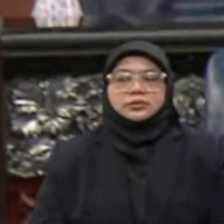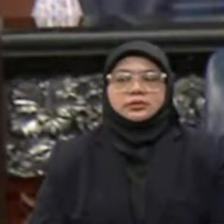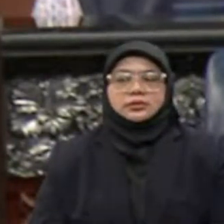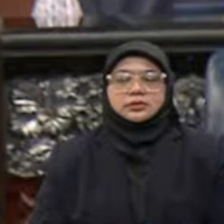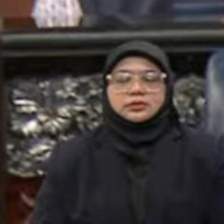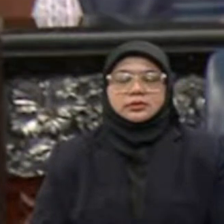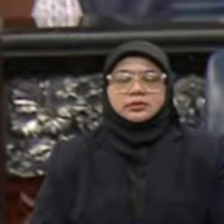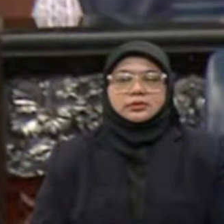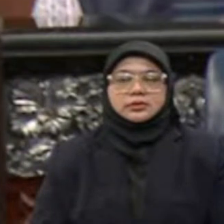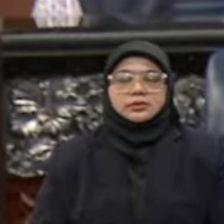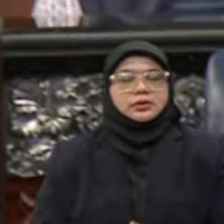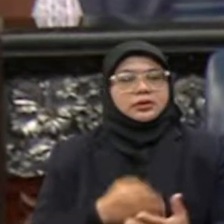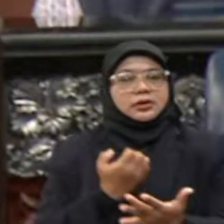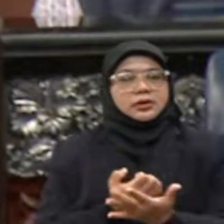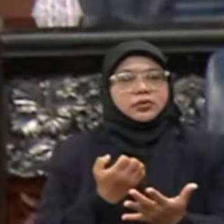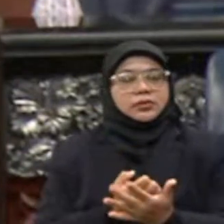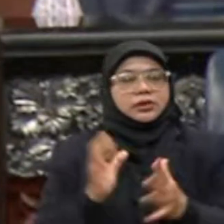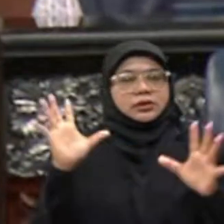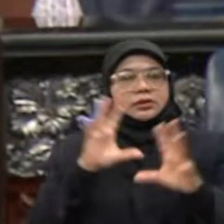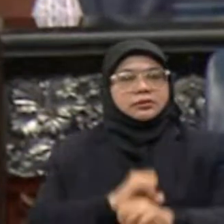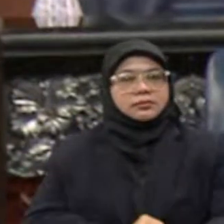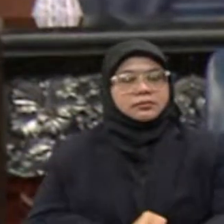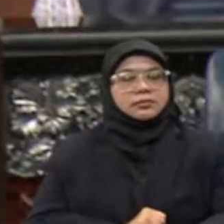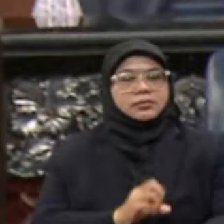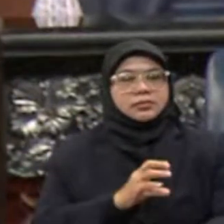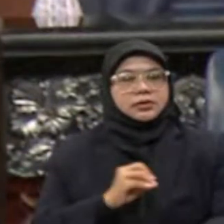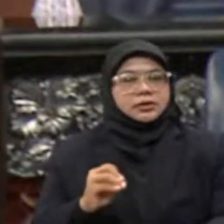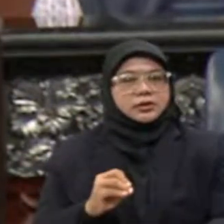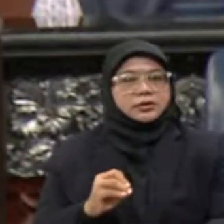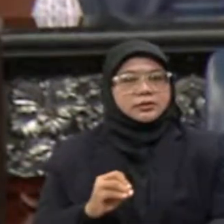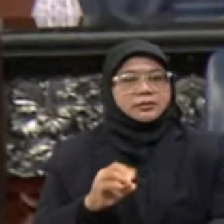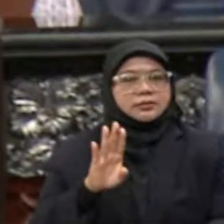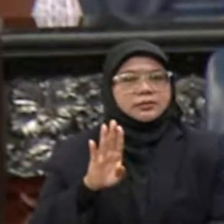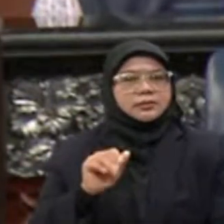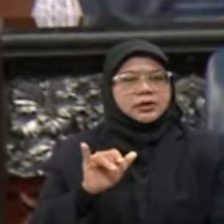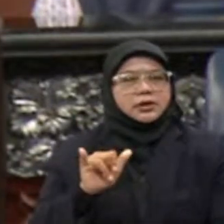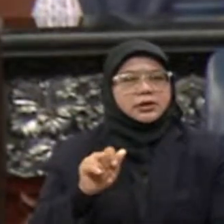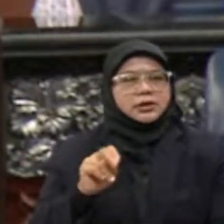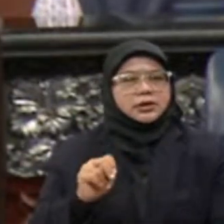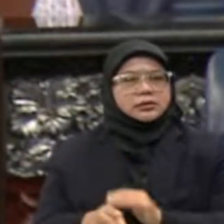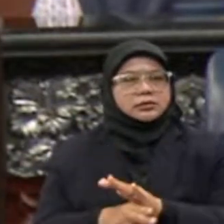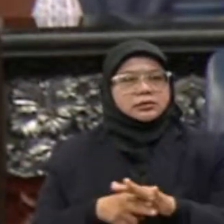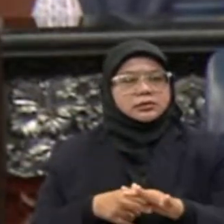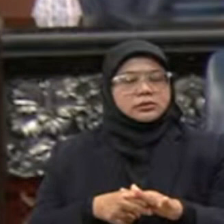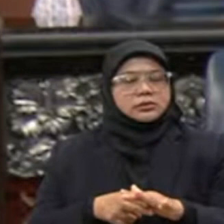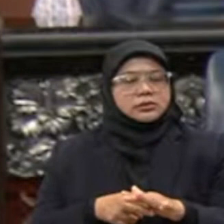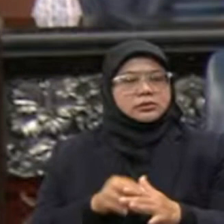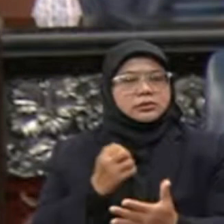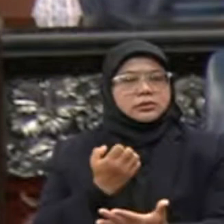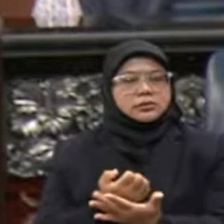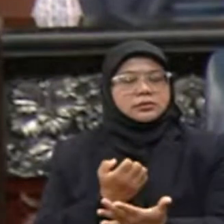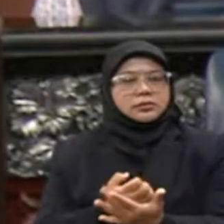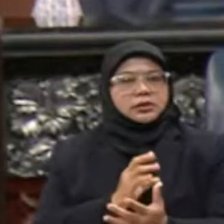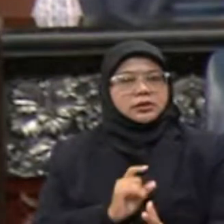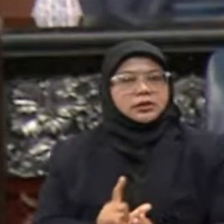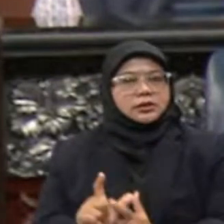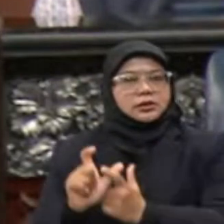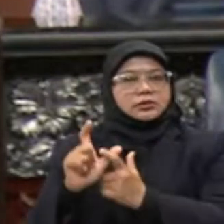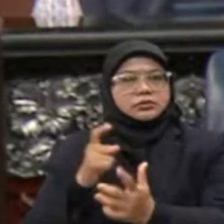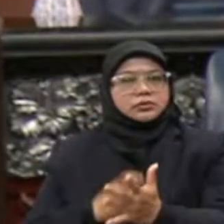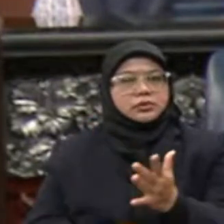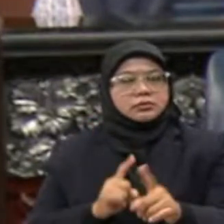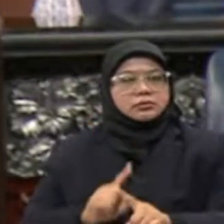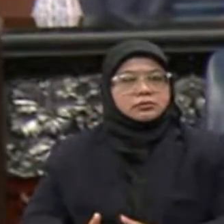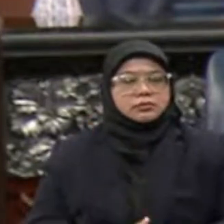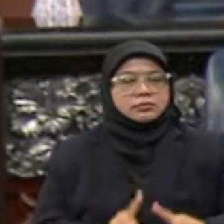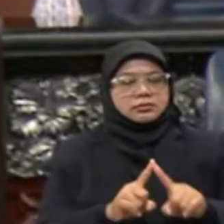ataupun ekonomi gelap ekonomi bayangan ekonomi bawah tanah yang menyebabkan orang lari pada Cukai dan